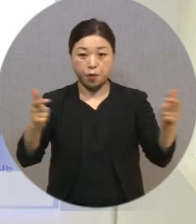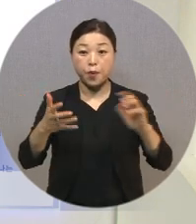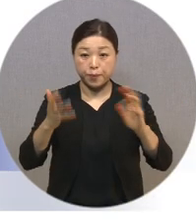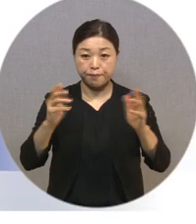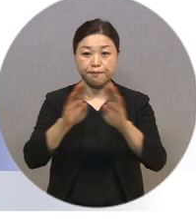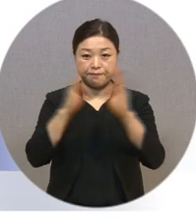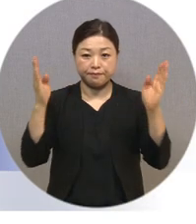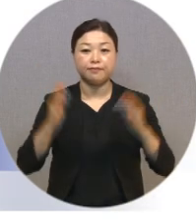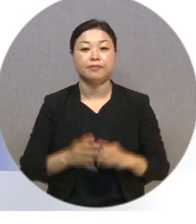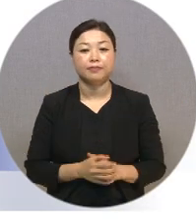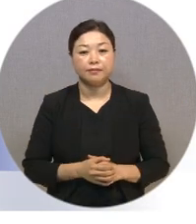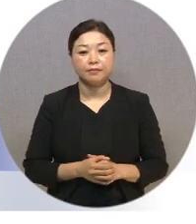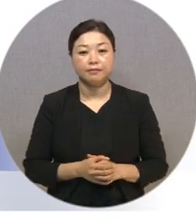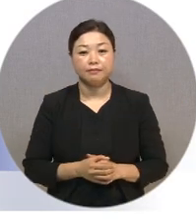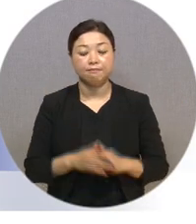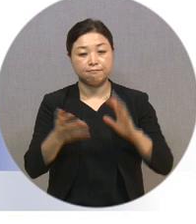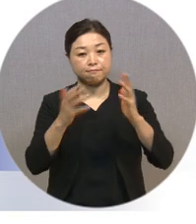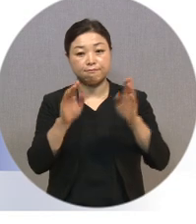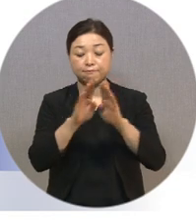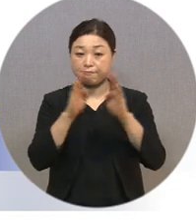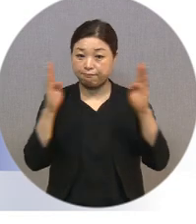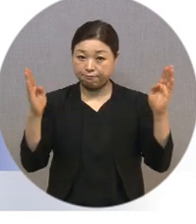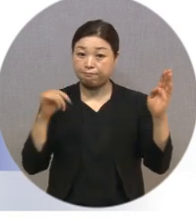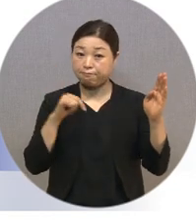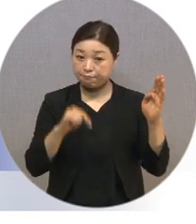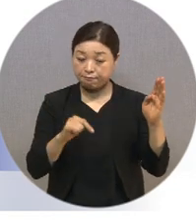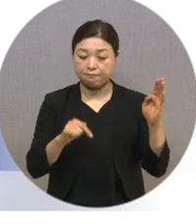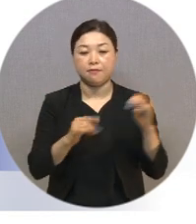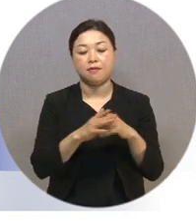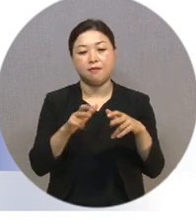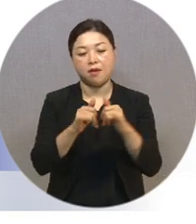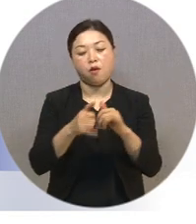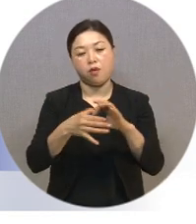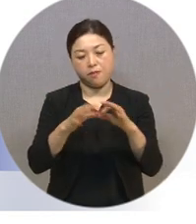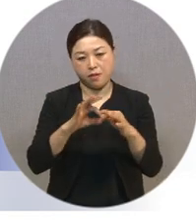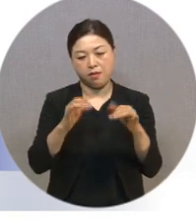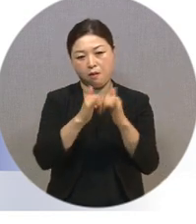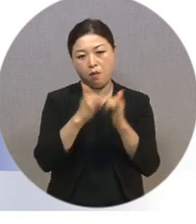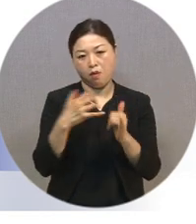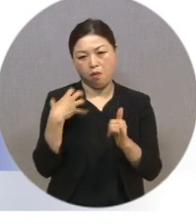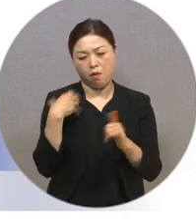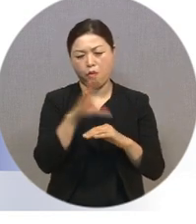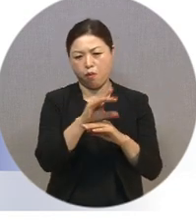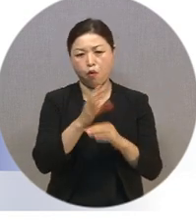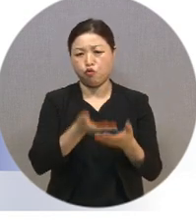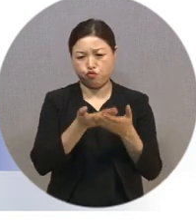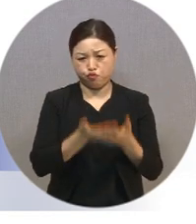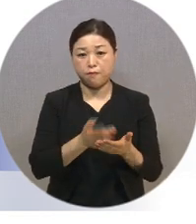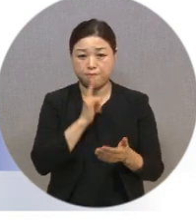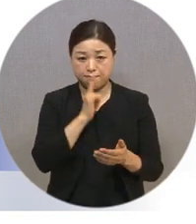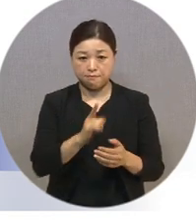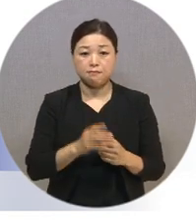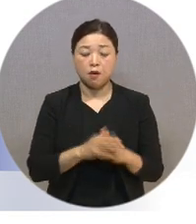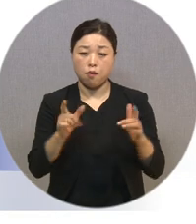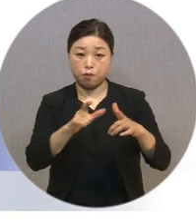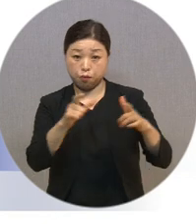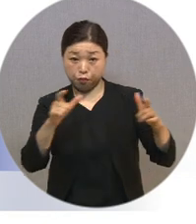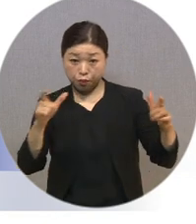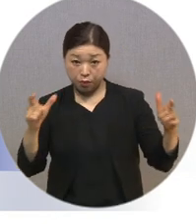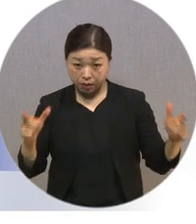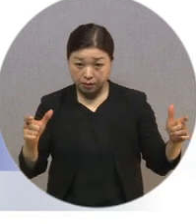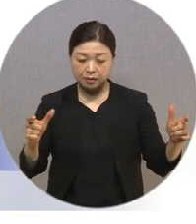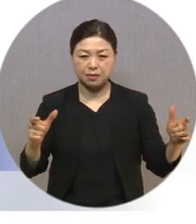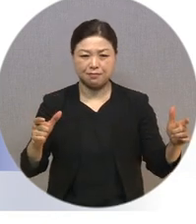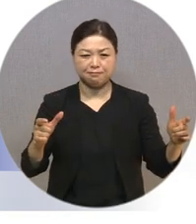열렸습니다 이번 세미나는 패럴림픽의 사회적 역할과 중계의 중요성을 논의하고이를 확대하기 위해